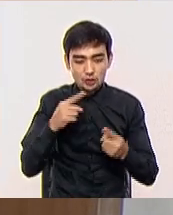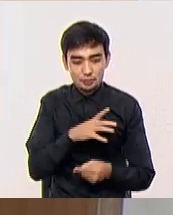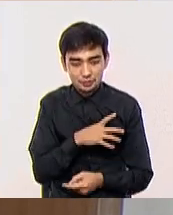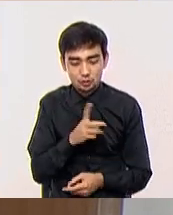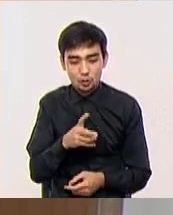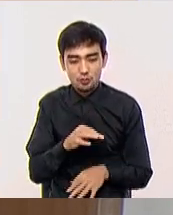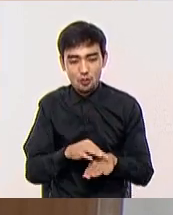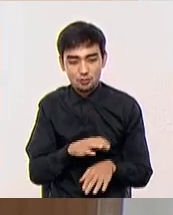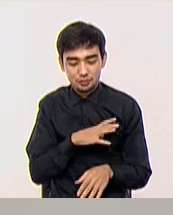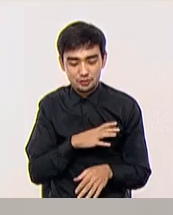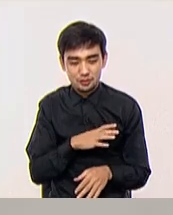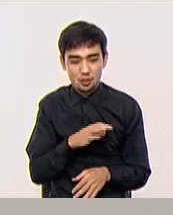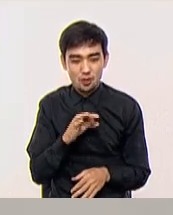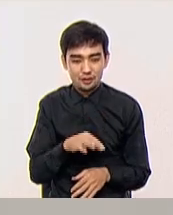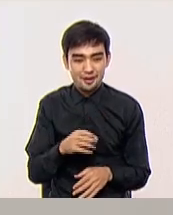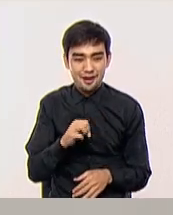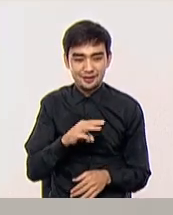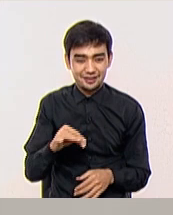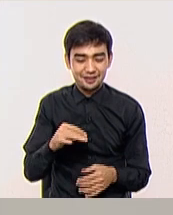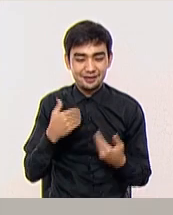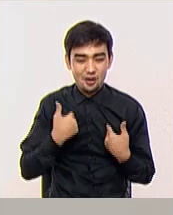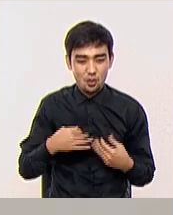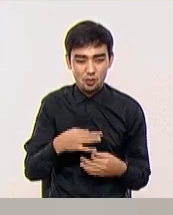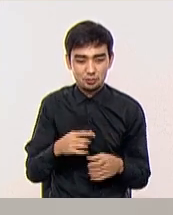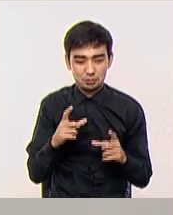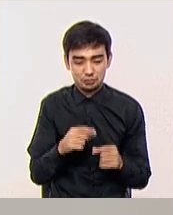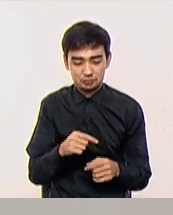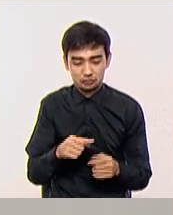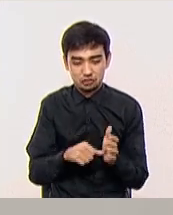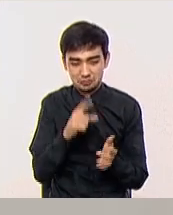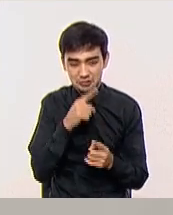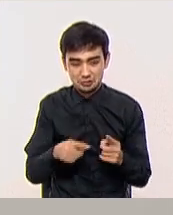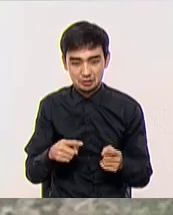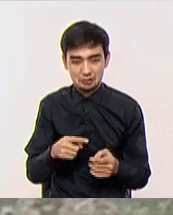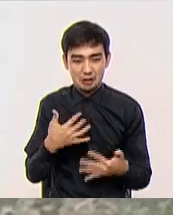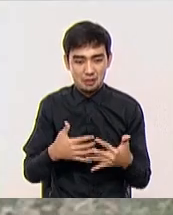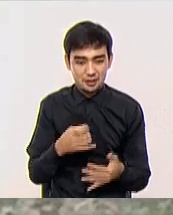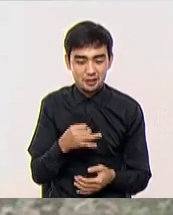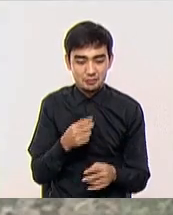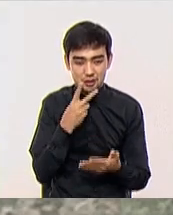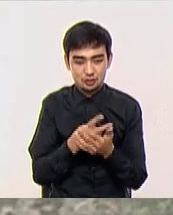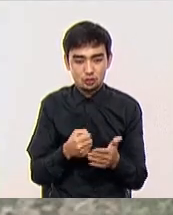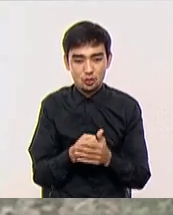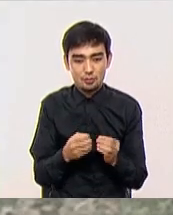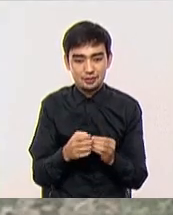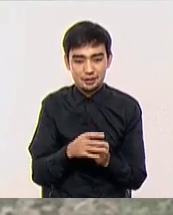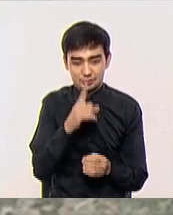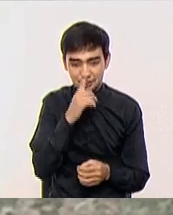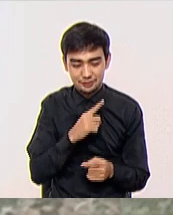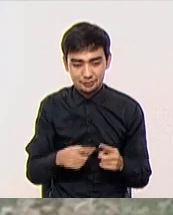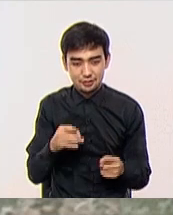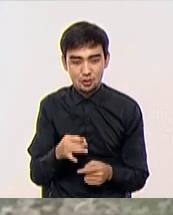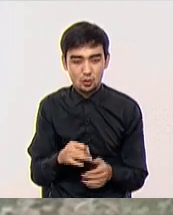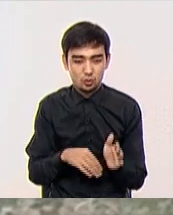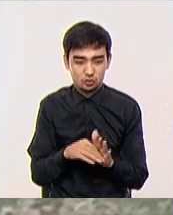у переболевших уровень антител снижается в течение полугода, а затем показатель остается стабильным до 15 месяцев. Но